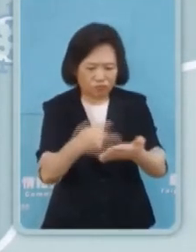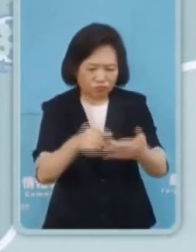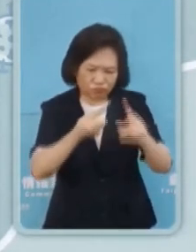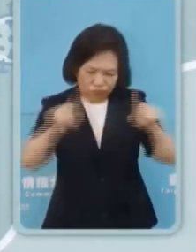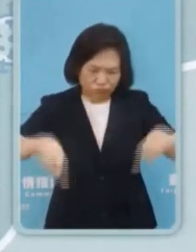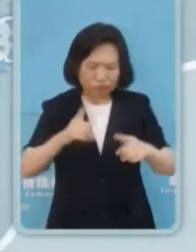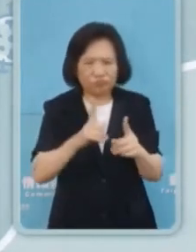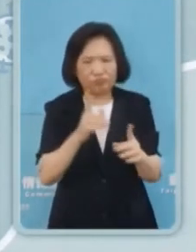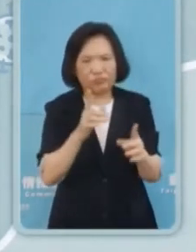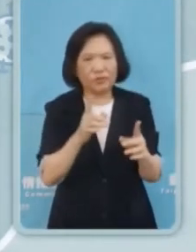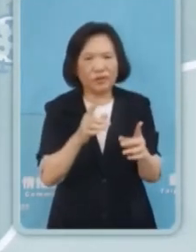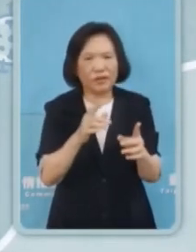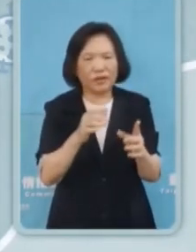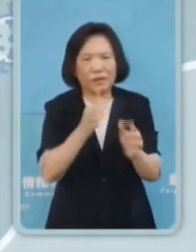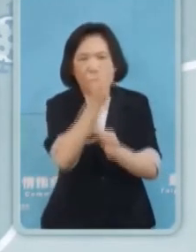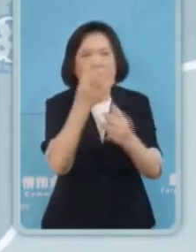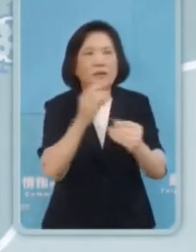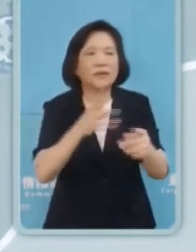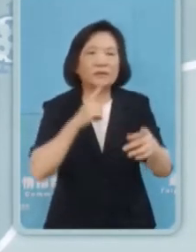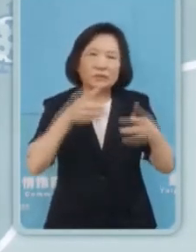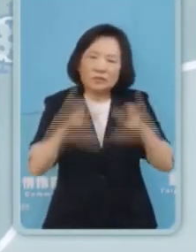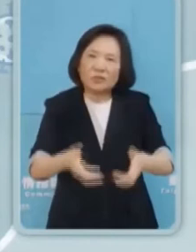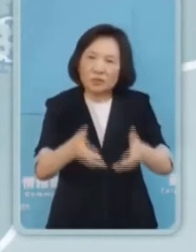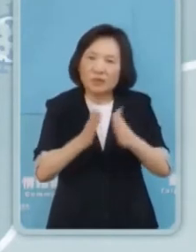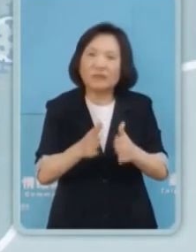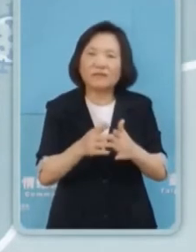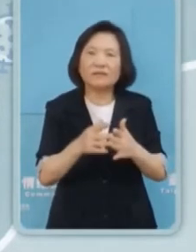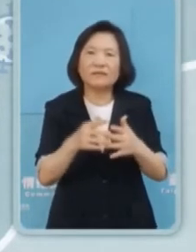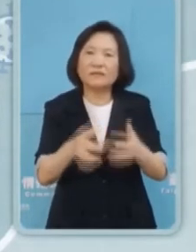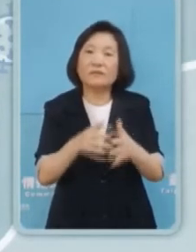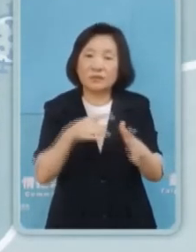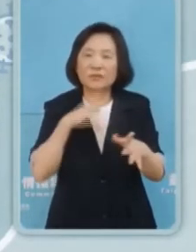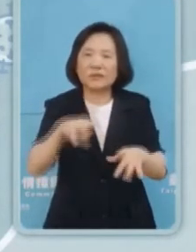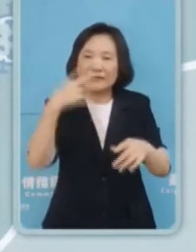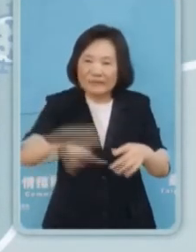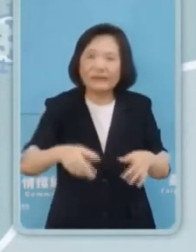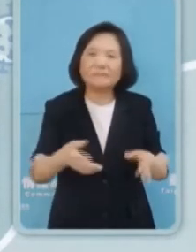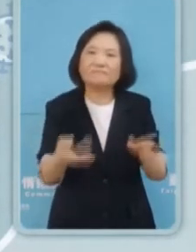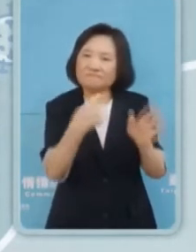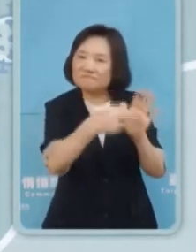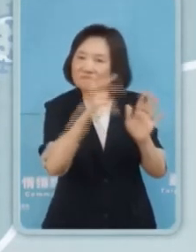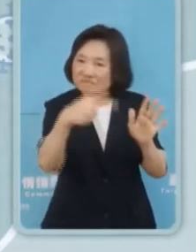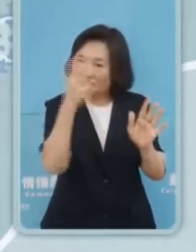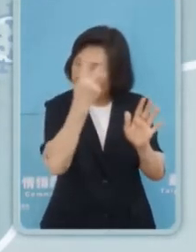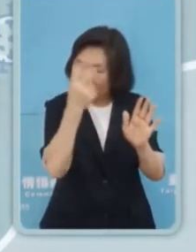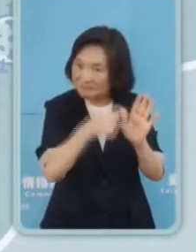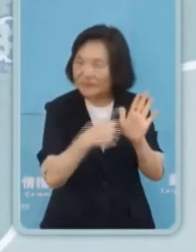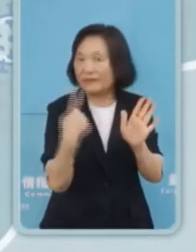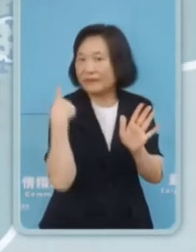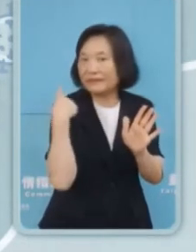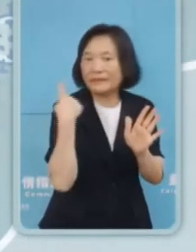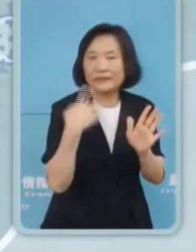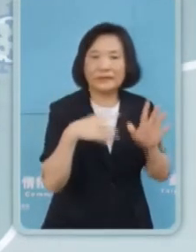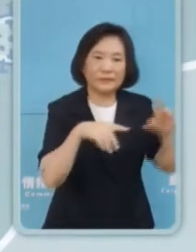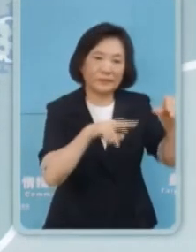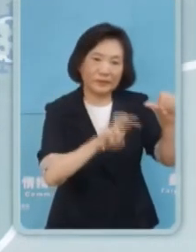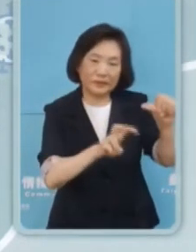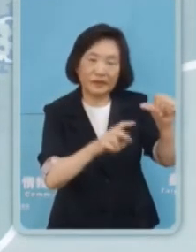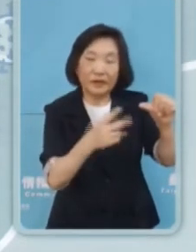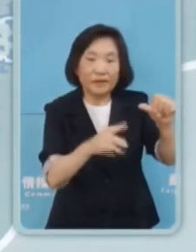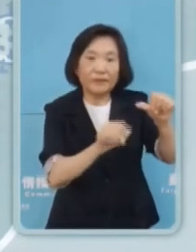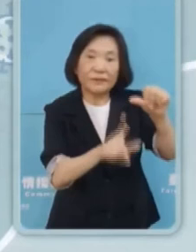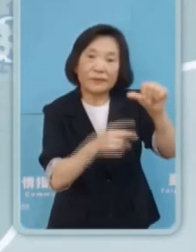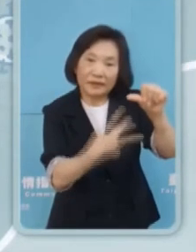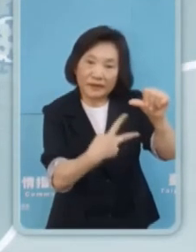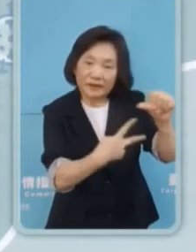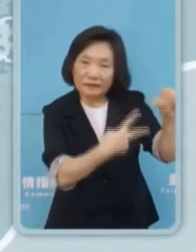知道哈，因为实在是很重要，所以还是要拿出来给大家再看一遍。这是从5月2号到现在为止，你知道